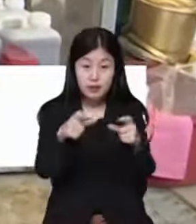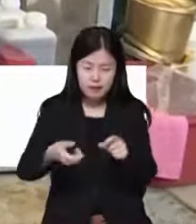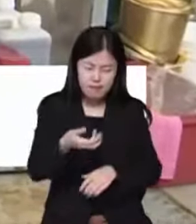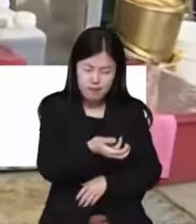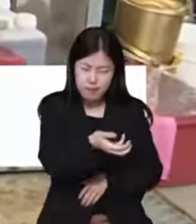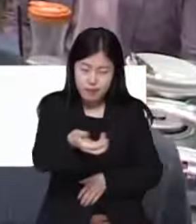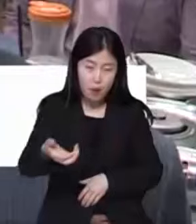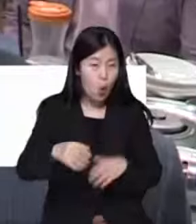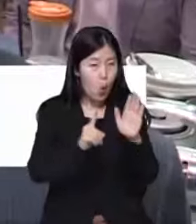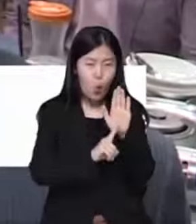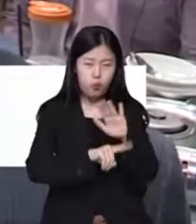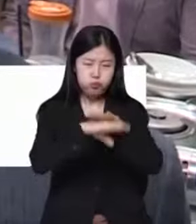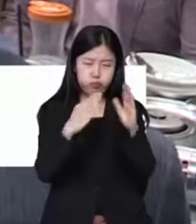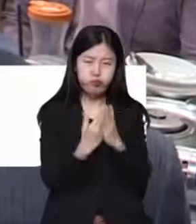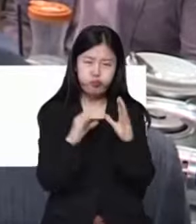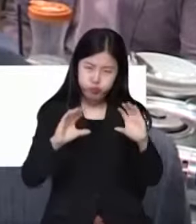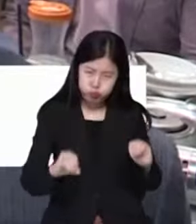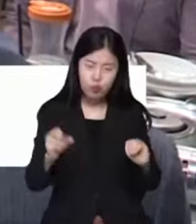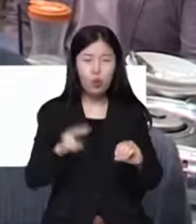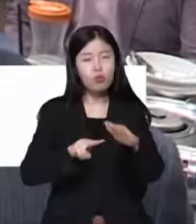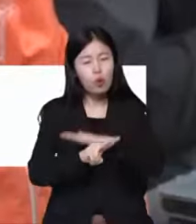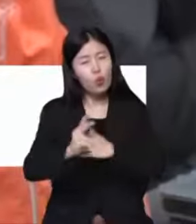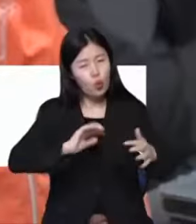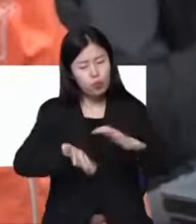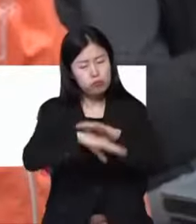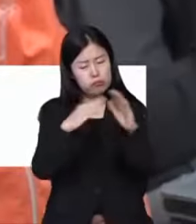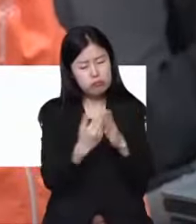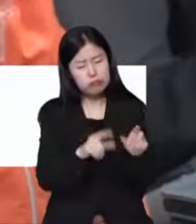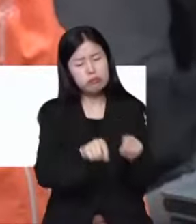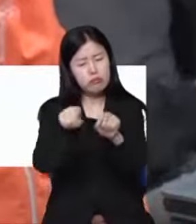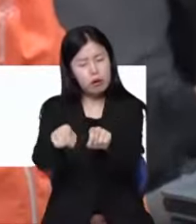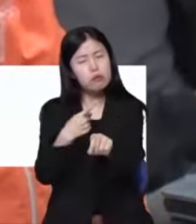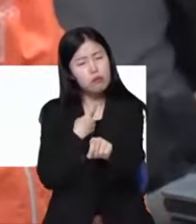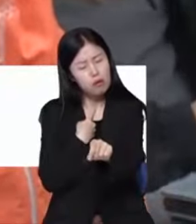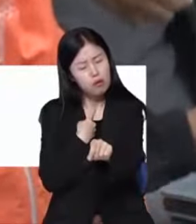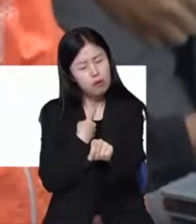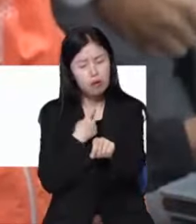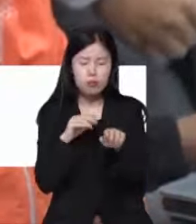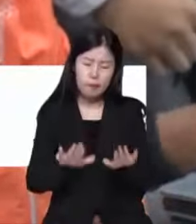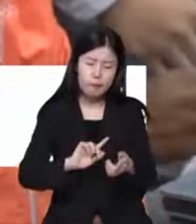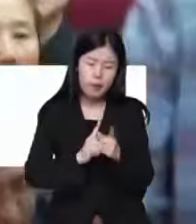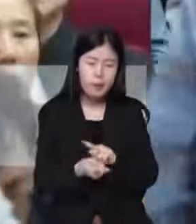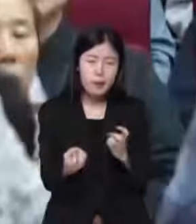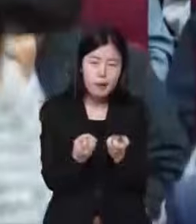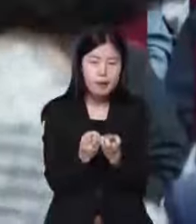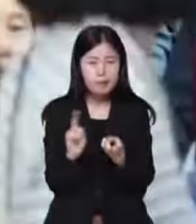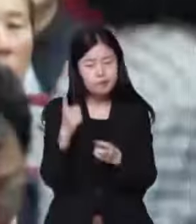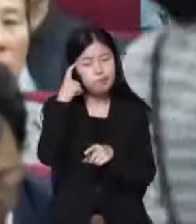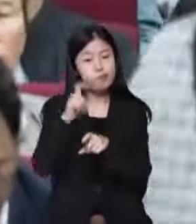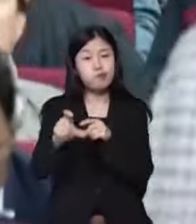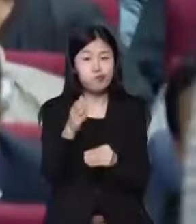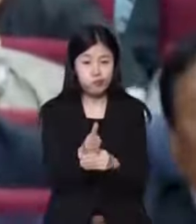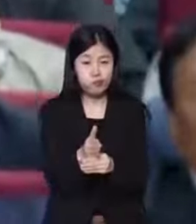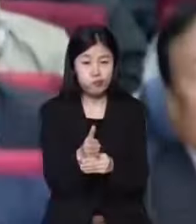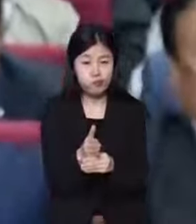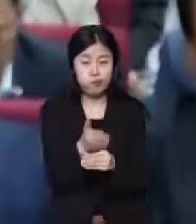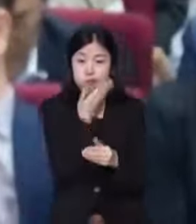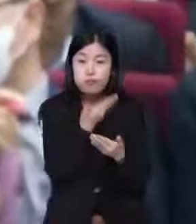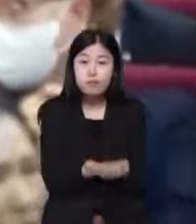중단하고 비전 토론회도 연기했던 광주시는 새로운 대응책을 고심하고 있습니다. 방점은 주민